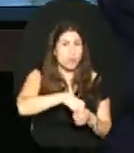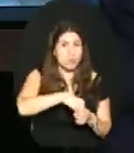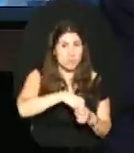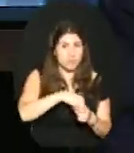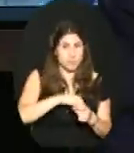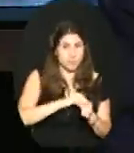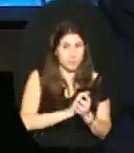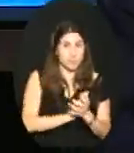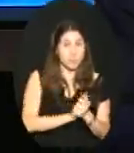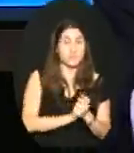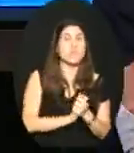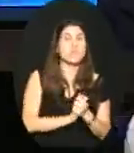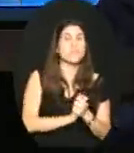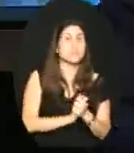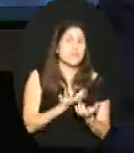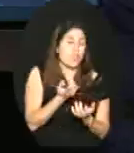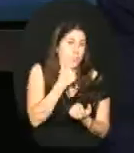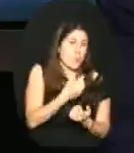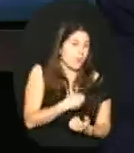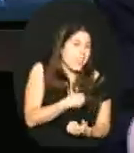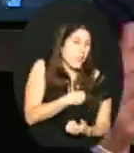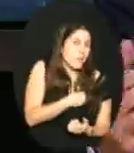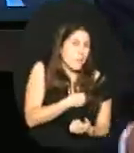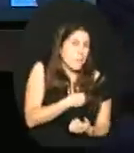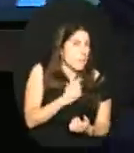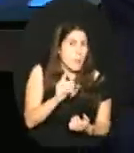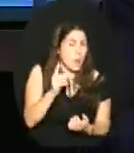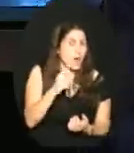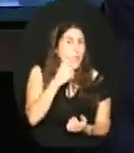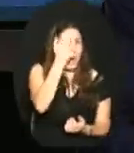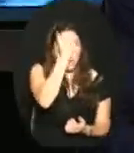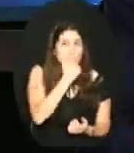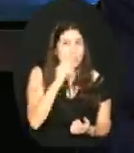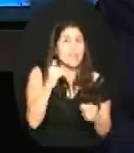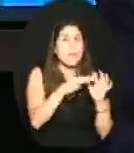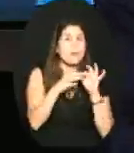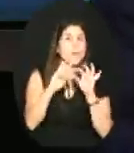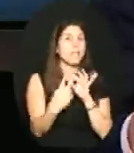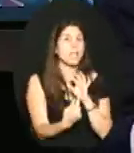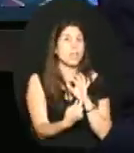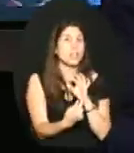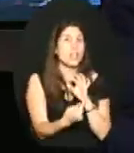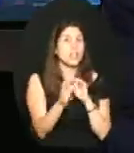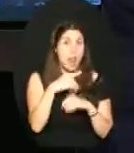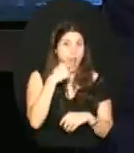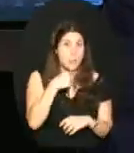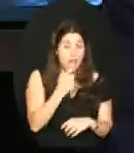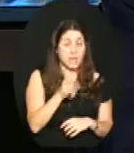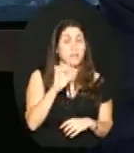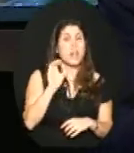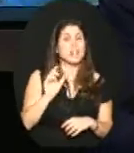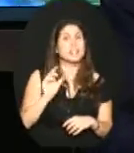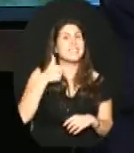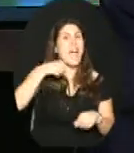בתוך מסירת התנחומים של שני הצדדים, וגם במשפט השני של האמירה, גם של שר